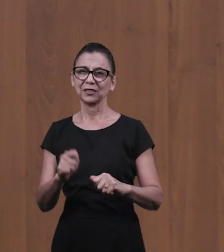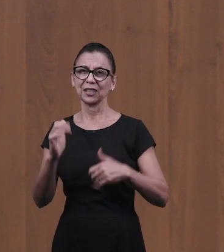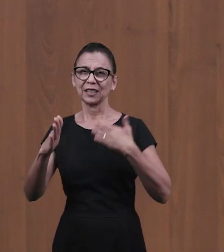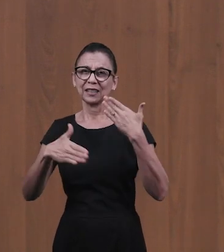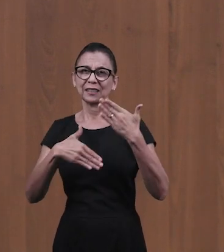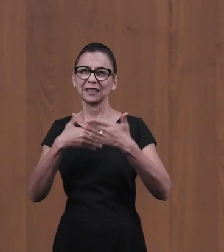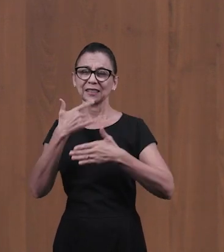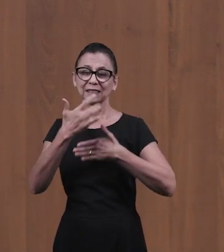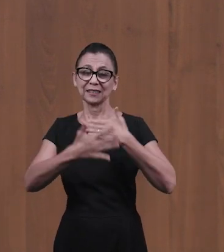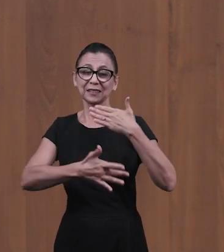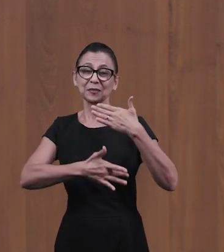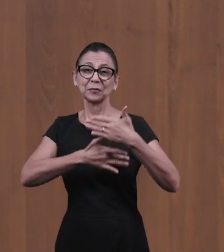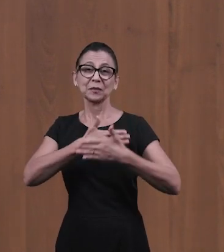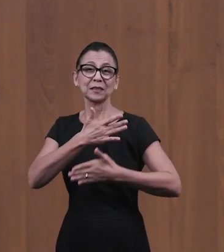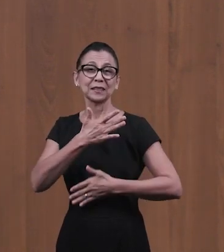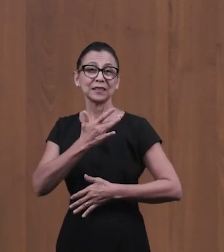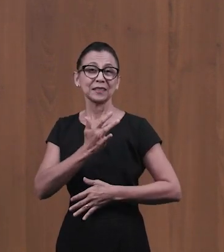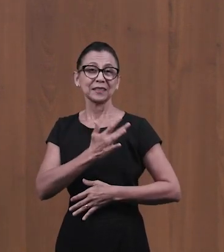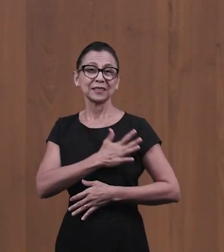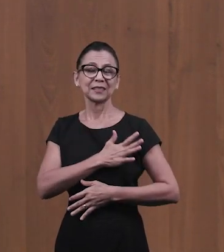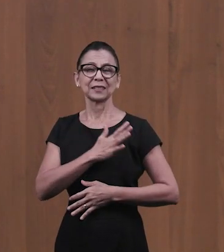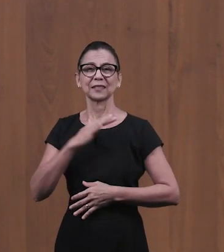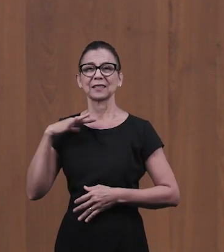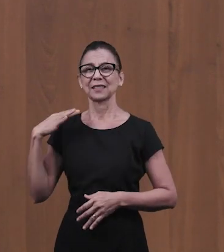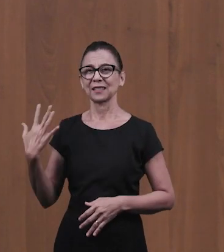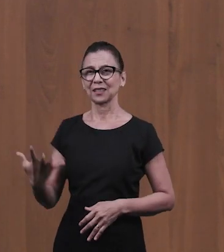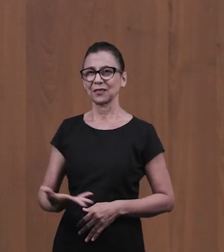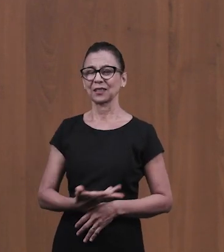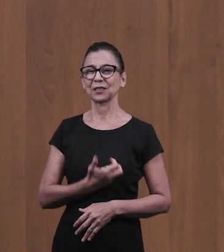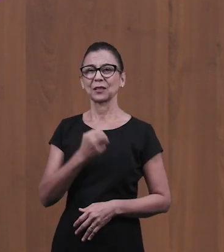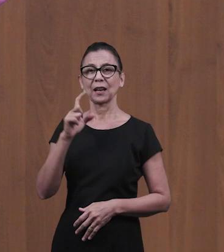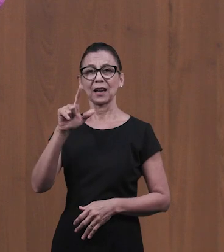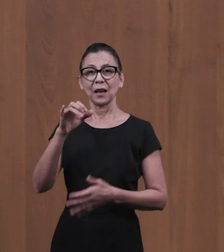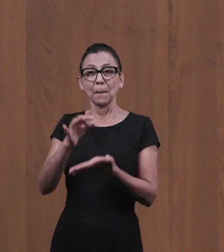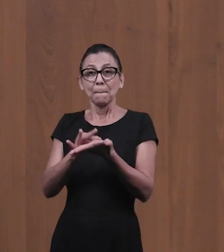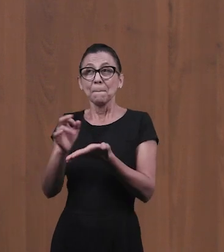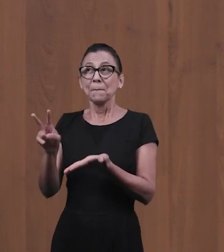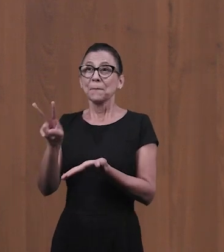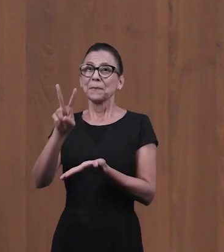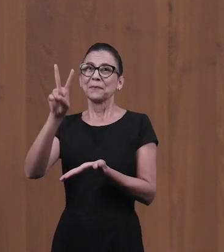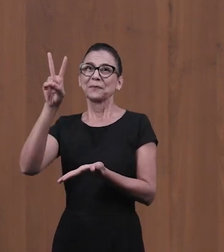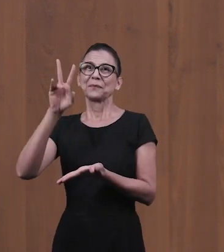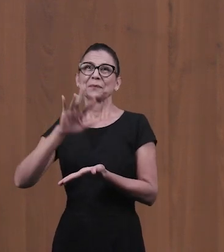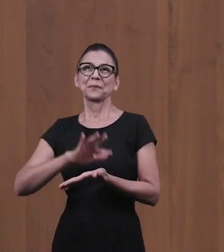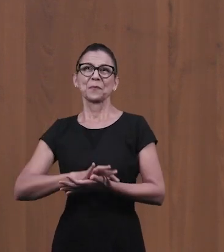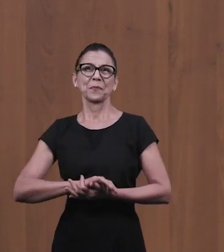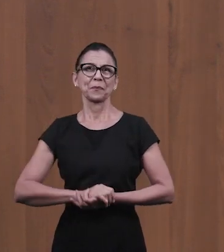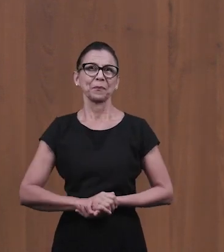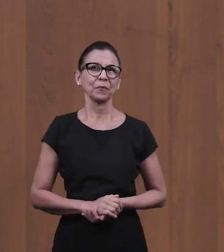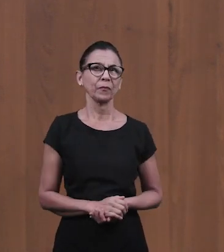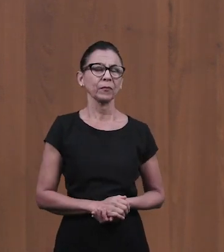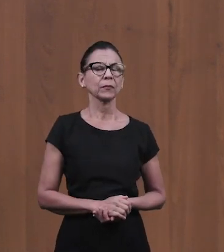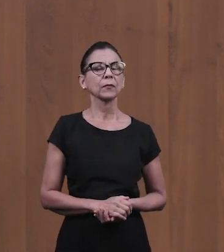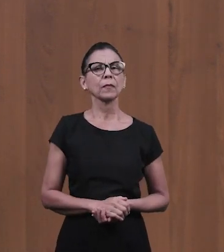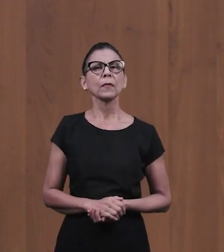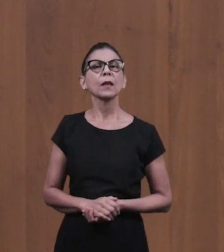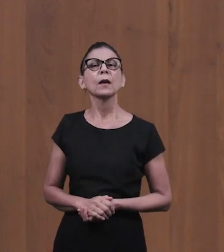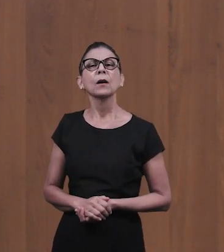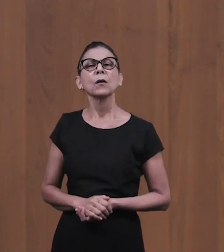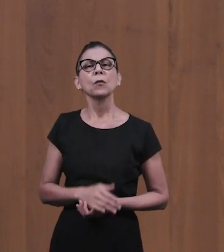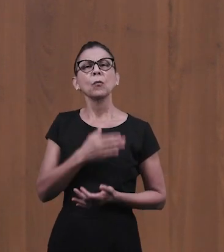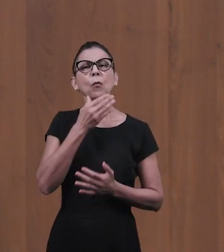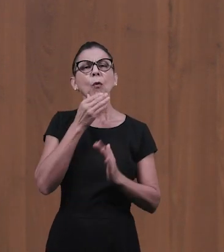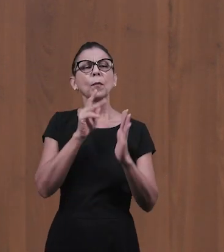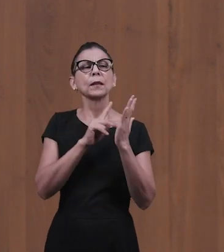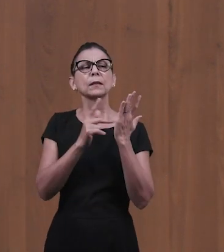la joie du salut. Lui, il est la perle de grand prix. Et pourquoi l'homme dans la